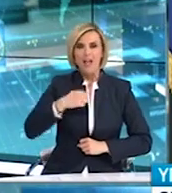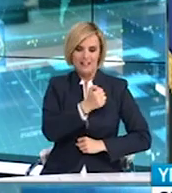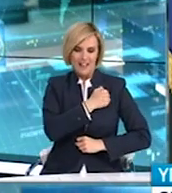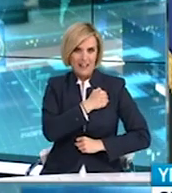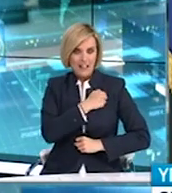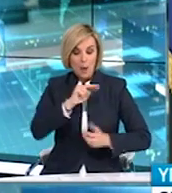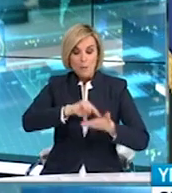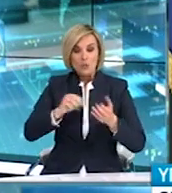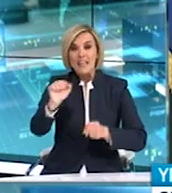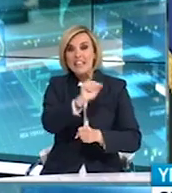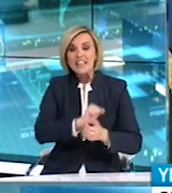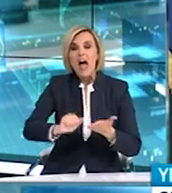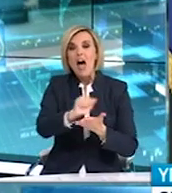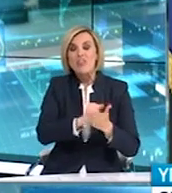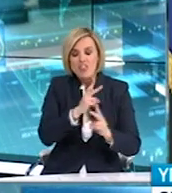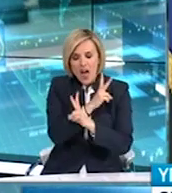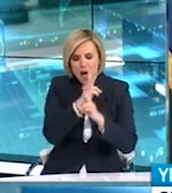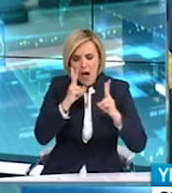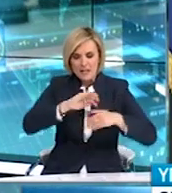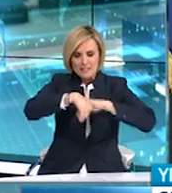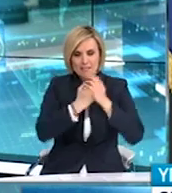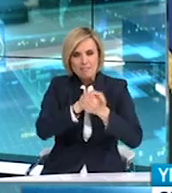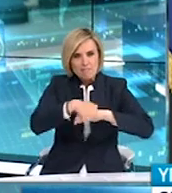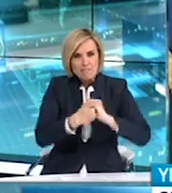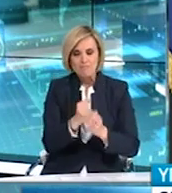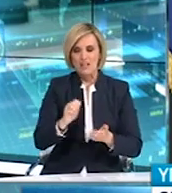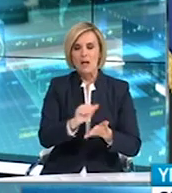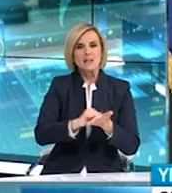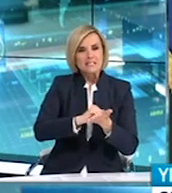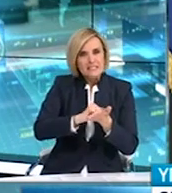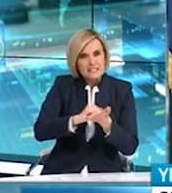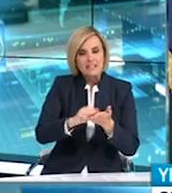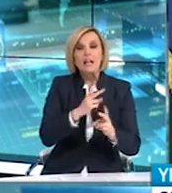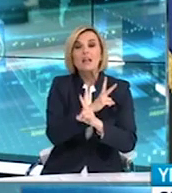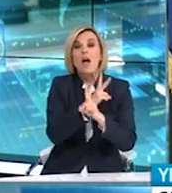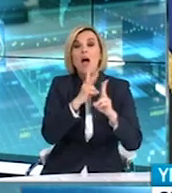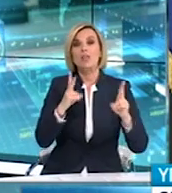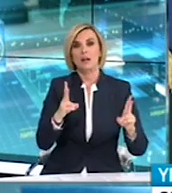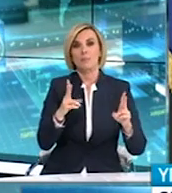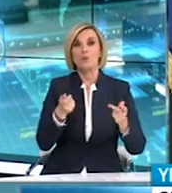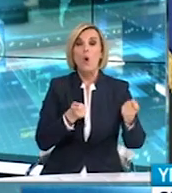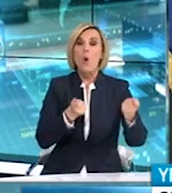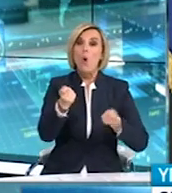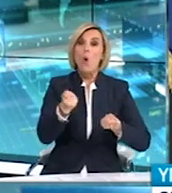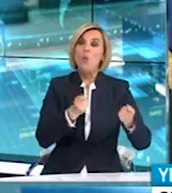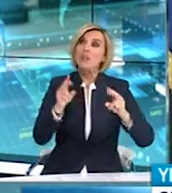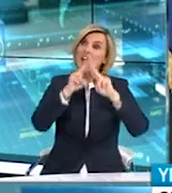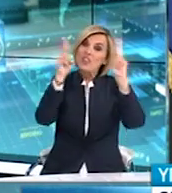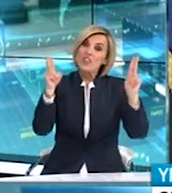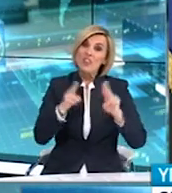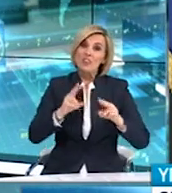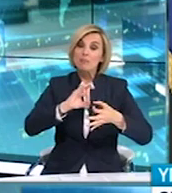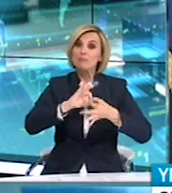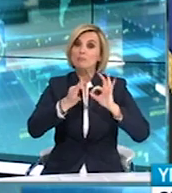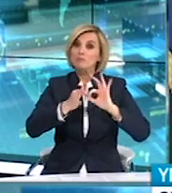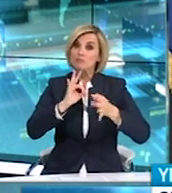επεκρίνεται πολύ καιρό στα κόπρανα και πλέον δίνεται σαν οδηγία από διεθνείς οργανισμούς και για να μην υπερκεραστεί το σύστημα υγείας, ένας